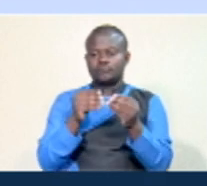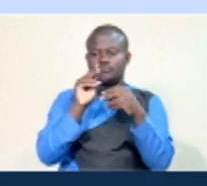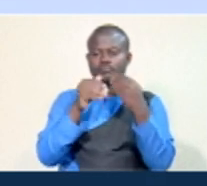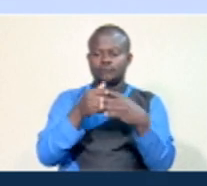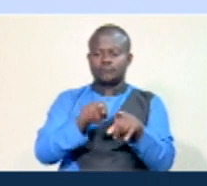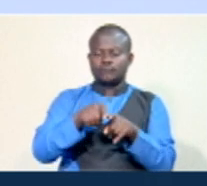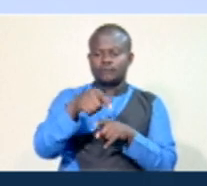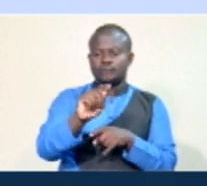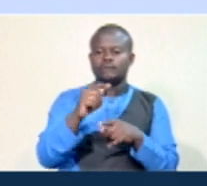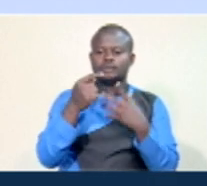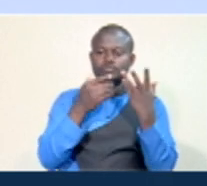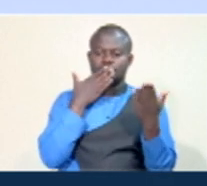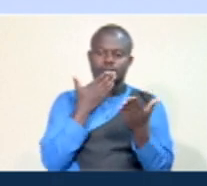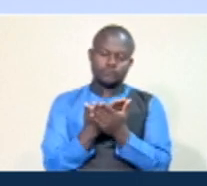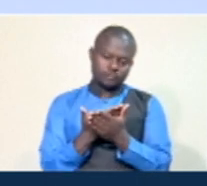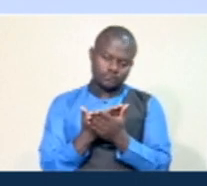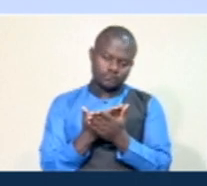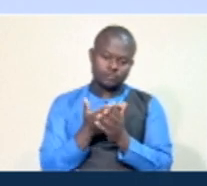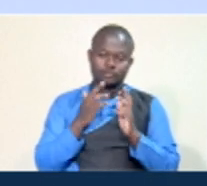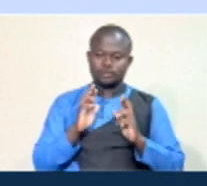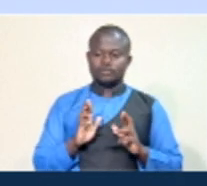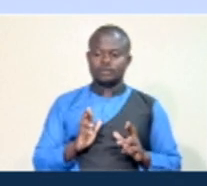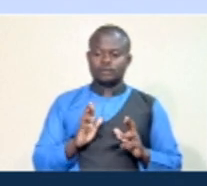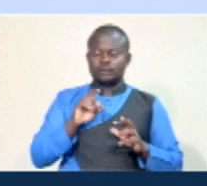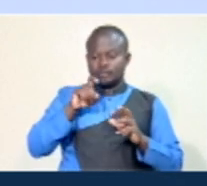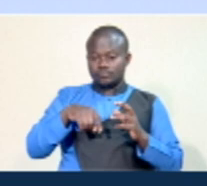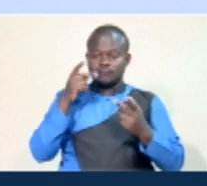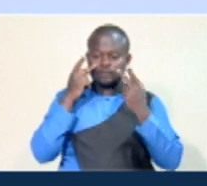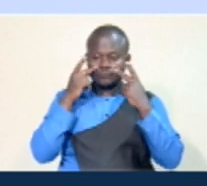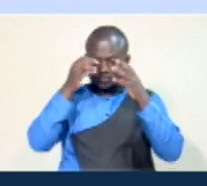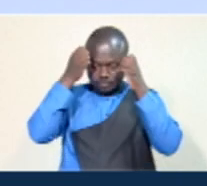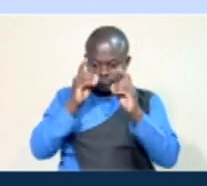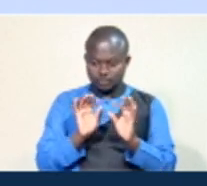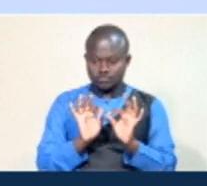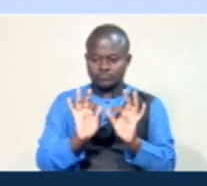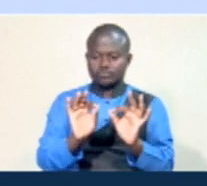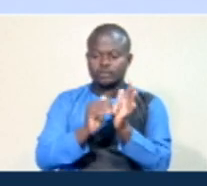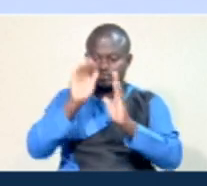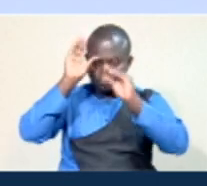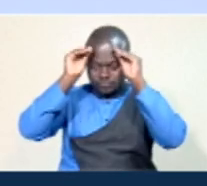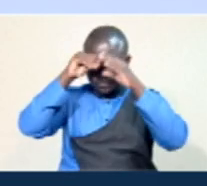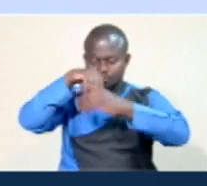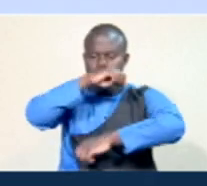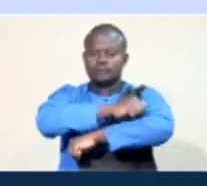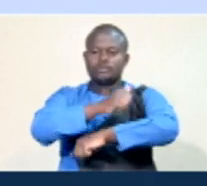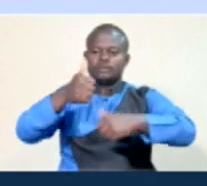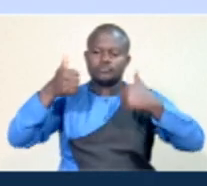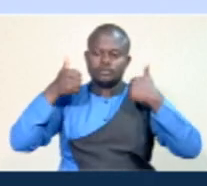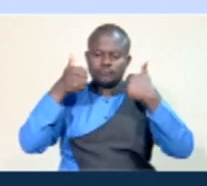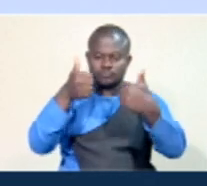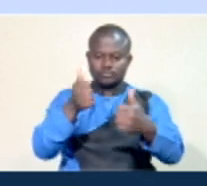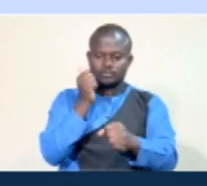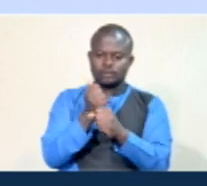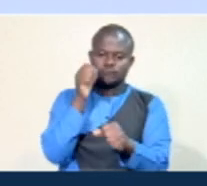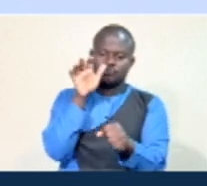nkamwe ibyiza mukwiriye. Twizera ko mukwiye kubona uburezi bufite ireme no kwiga mu mashuri meza.